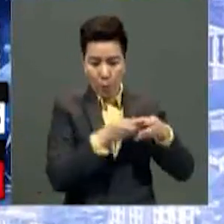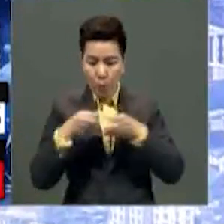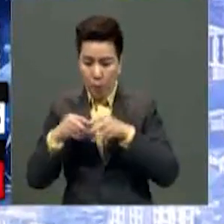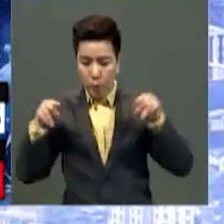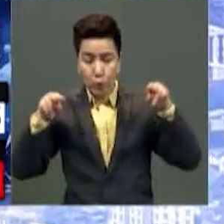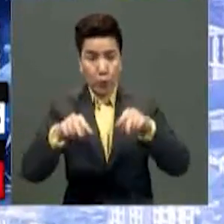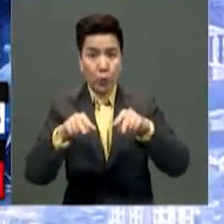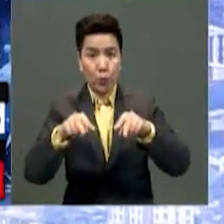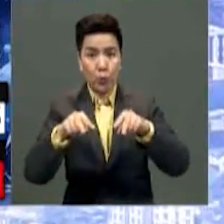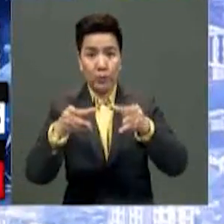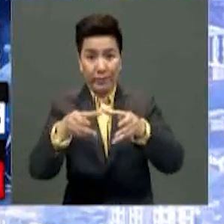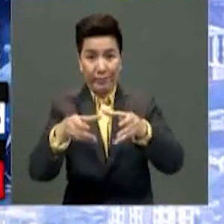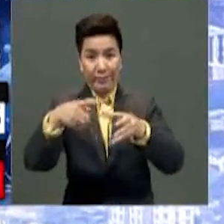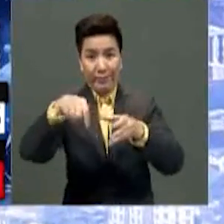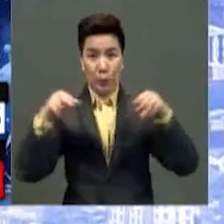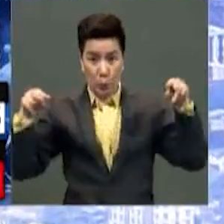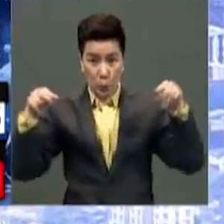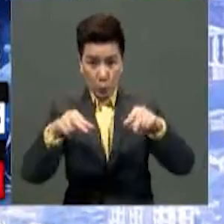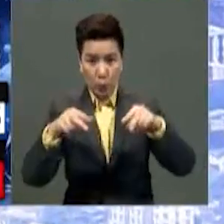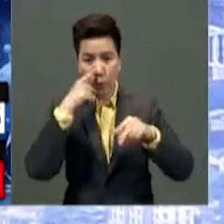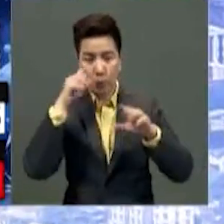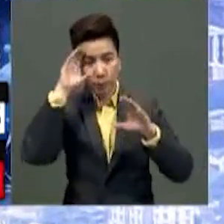มีชุดของทางด้านสาธารณสุขบวกกับความมั่นคงประกอบทีมกันติดตามไปด้วยเพราะฉะนั้น2ชุดนี้หาที่ปรากฏอยู่ในข้อกำหนดเอ่อของเราทั้งหลายอยู่ในอยู่ในวิถีทางทั้งหลายที่เราทำกันไว้เนี่ยทั้งสองข้อนะครับครับอ่ะ